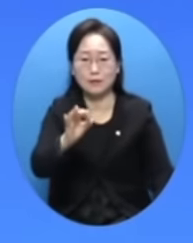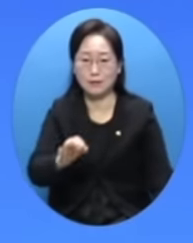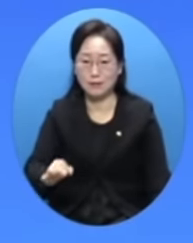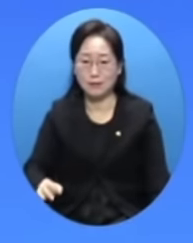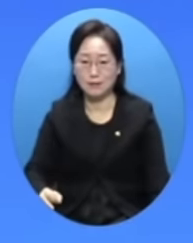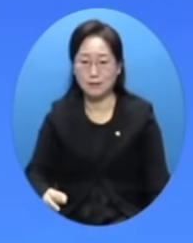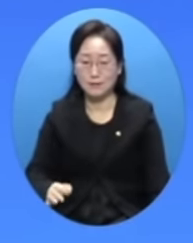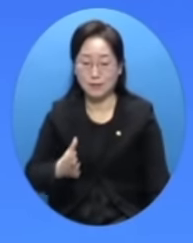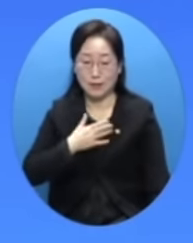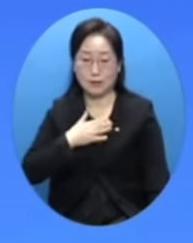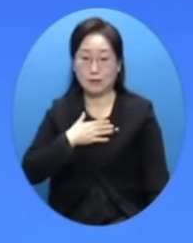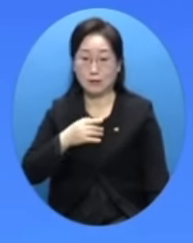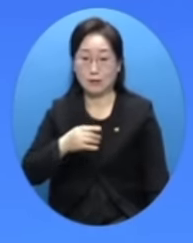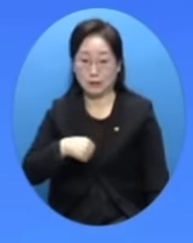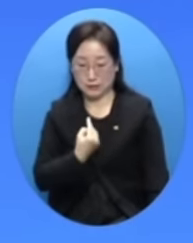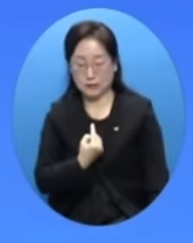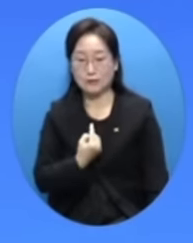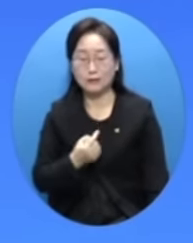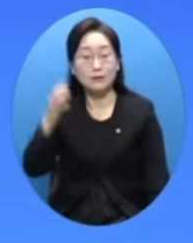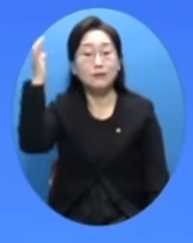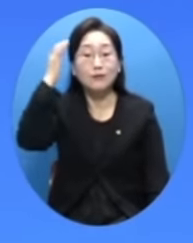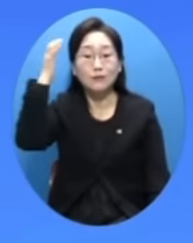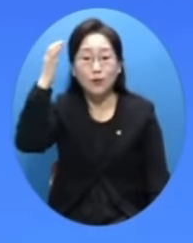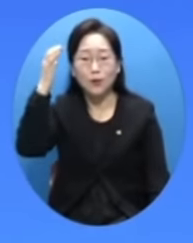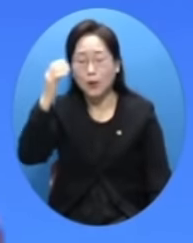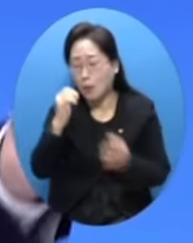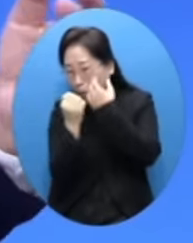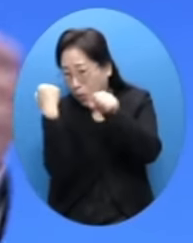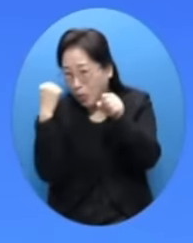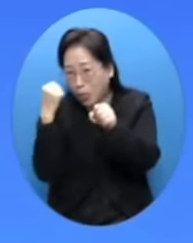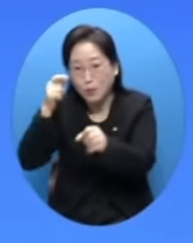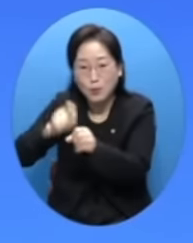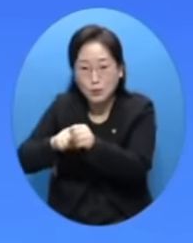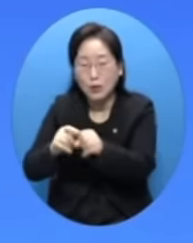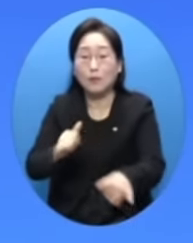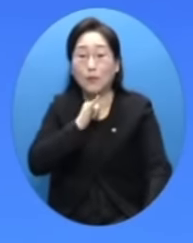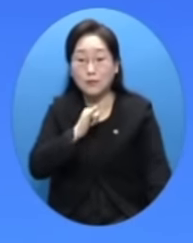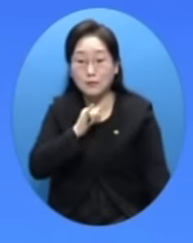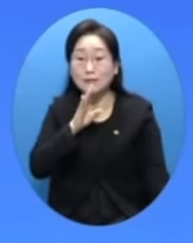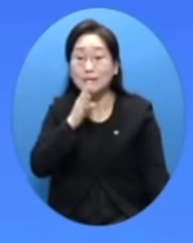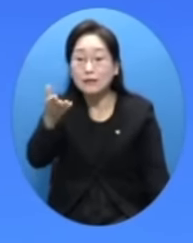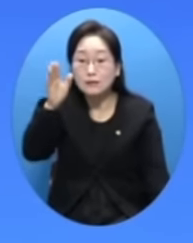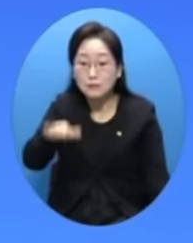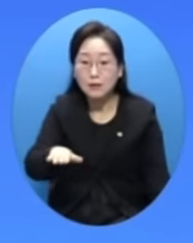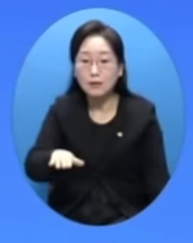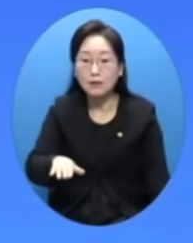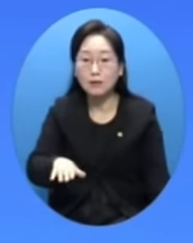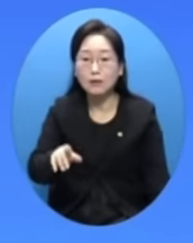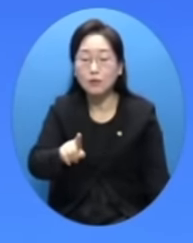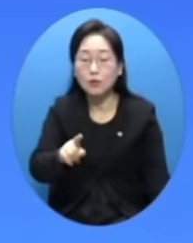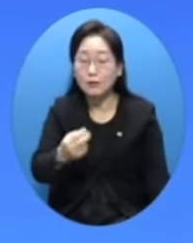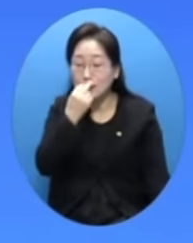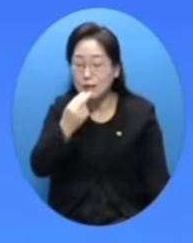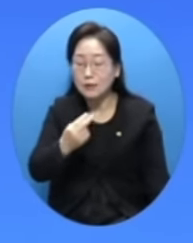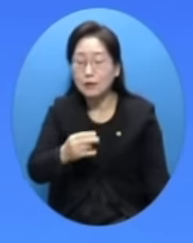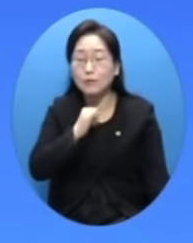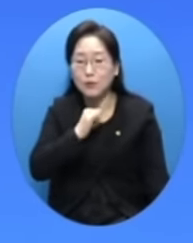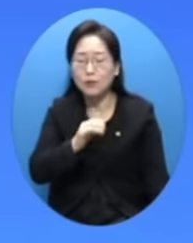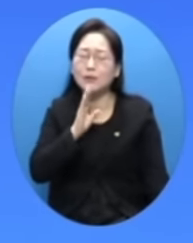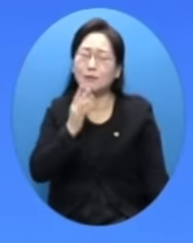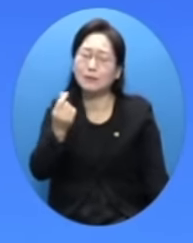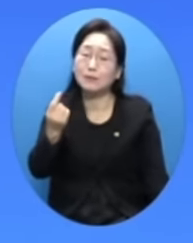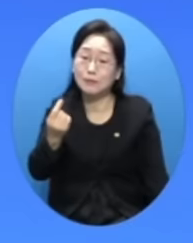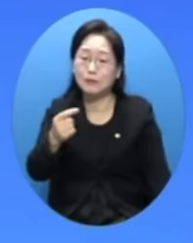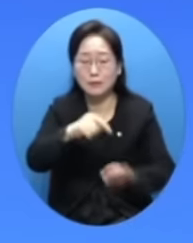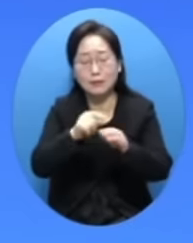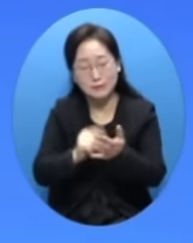자기는 그 고통을 하라고 그 자리에서 포기하지만 오죽하면 자기 목숨을 포기